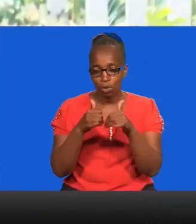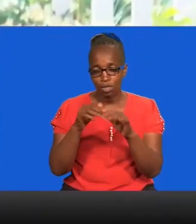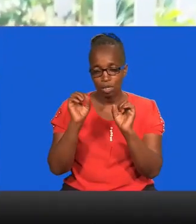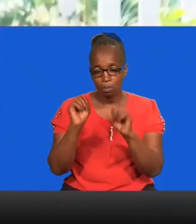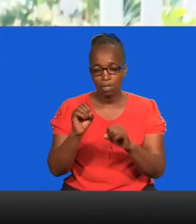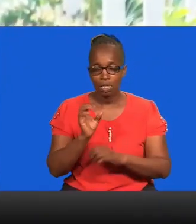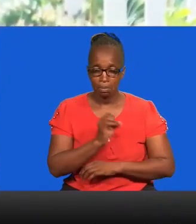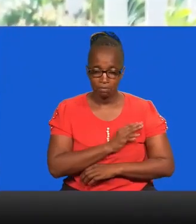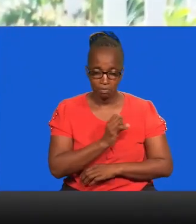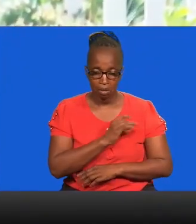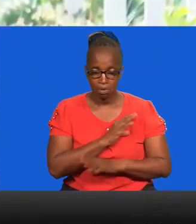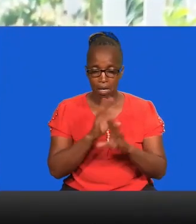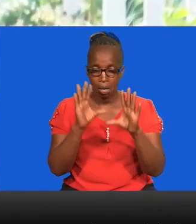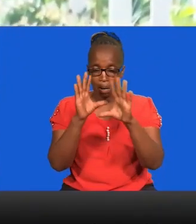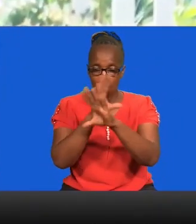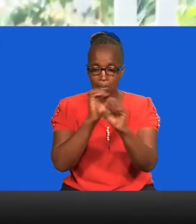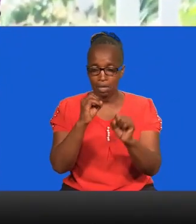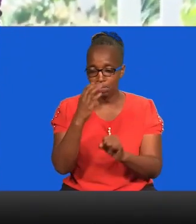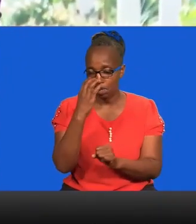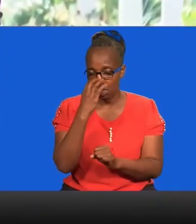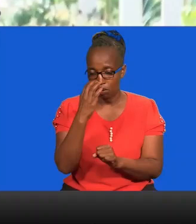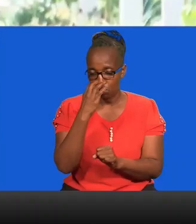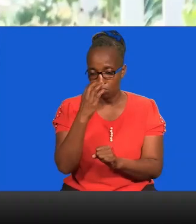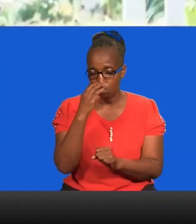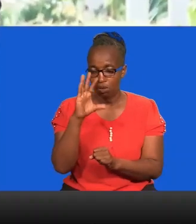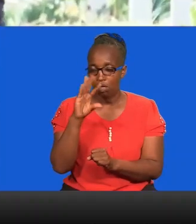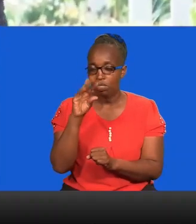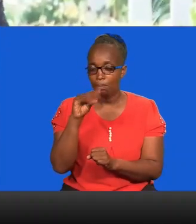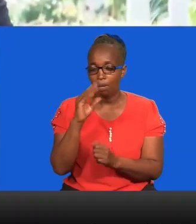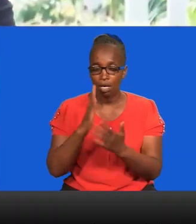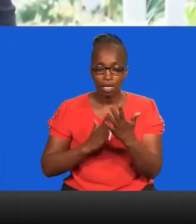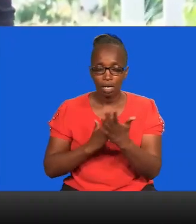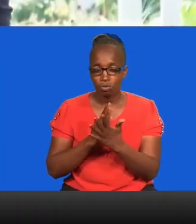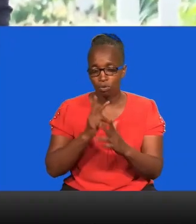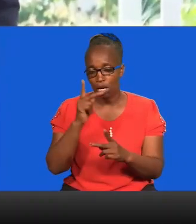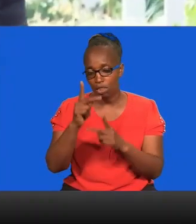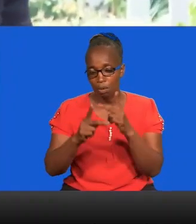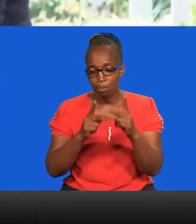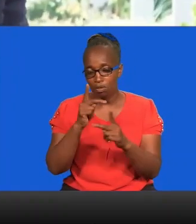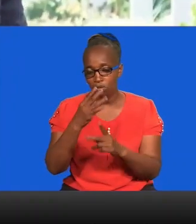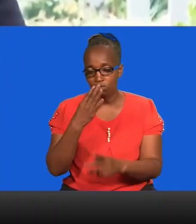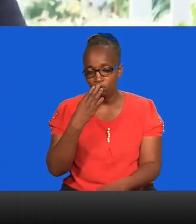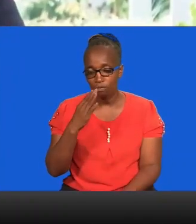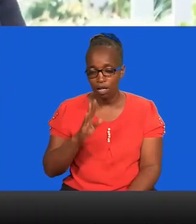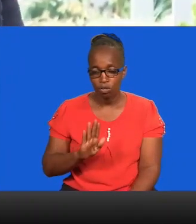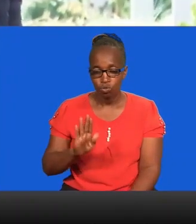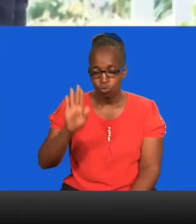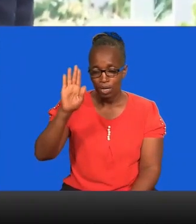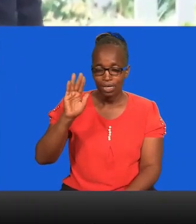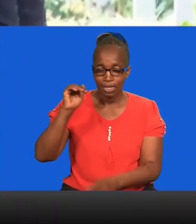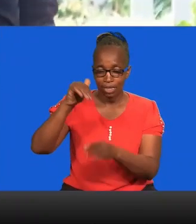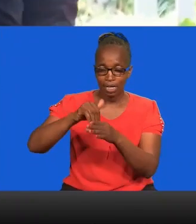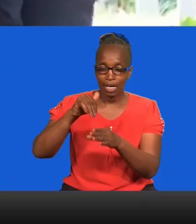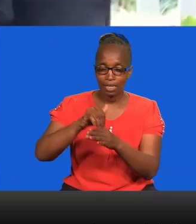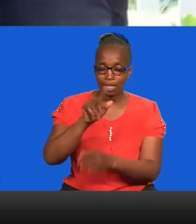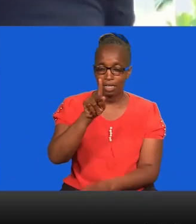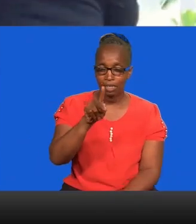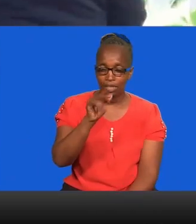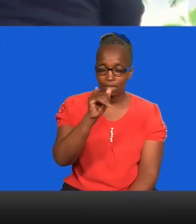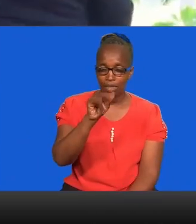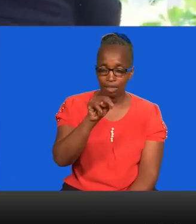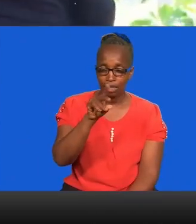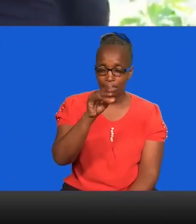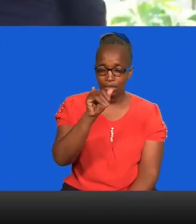Rais Ruto ambaye amezungumza hayo katika hafla ya kumwapisha naibu rais Kidure Kindiki katika ukumbi